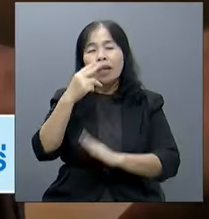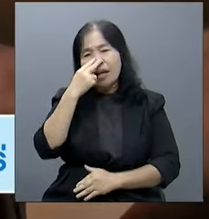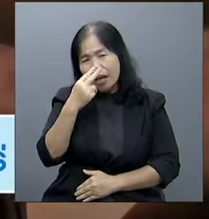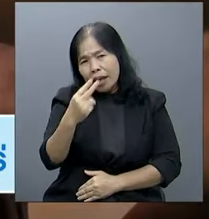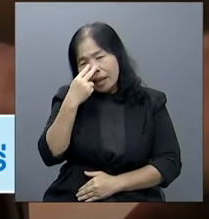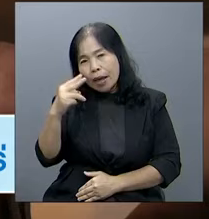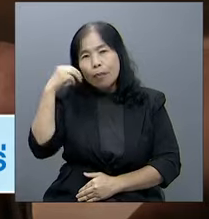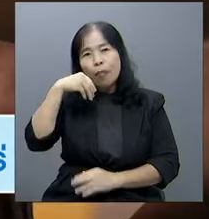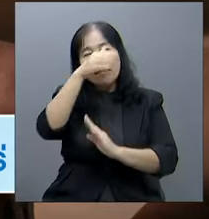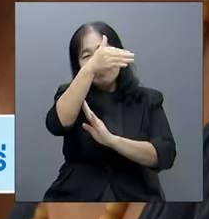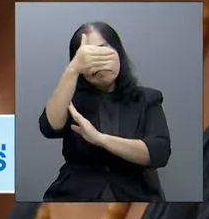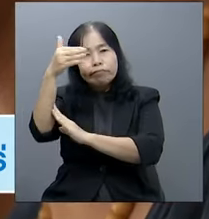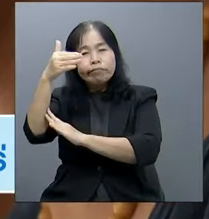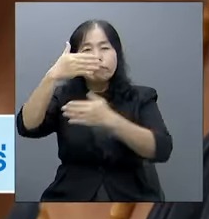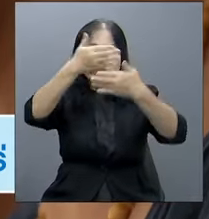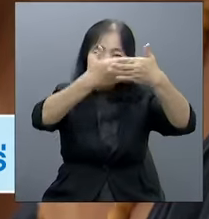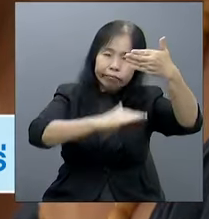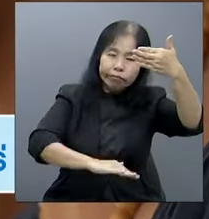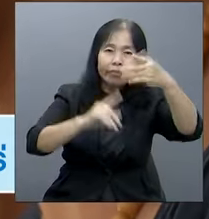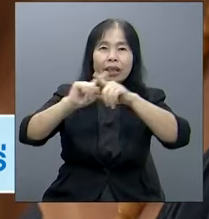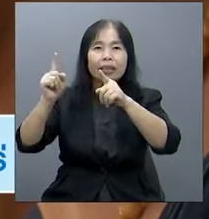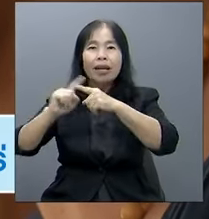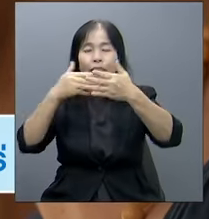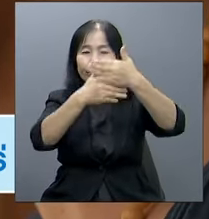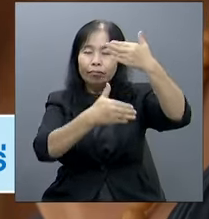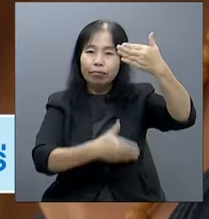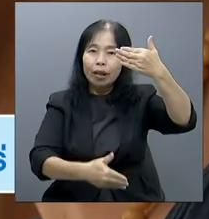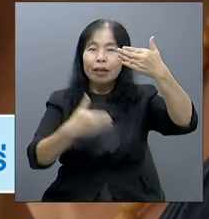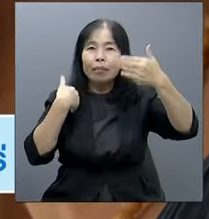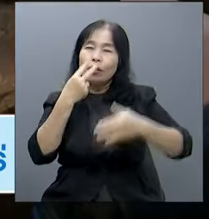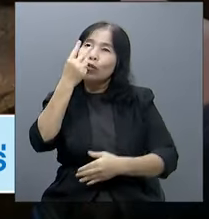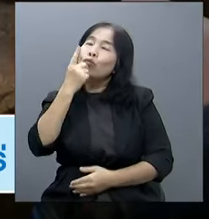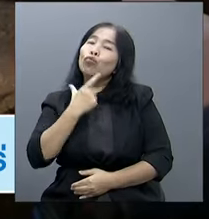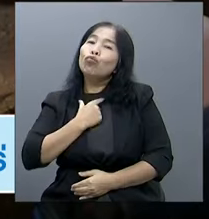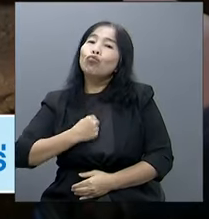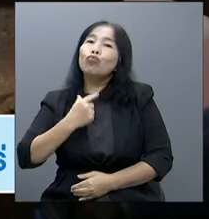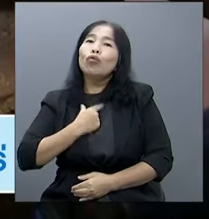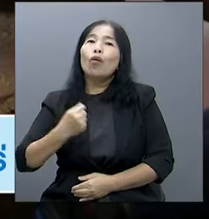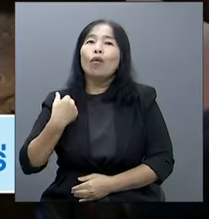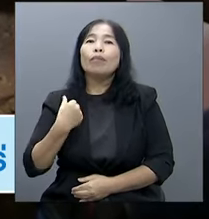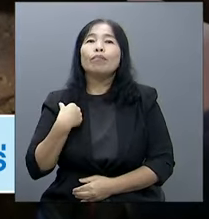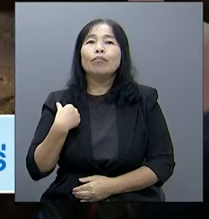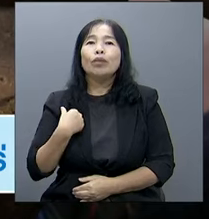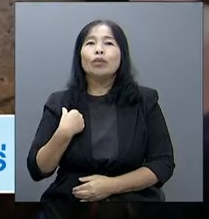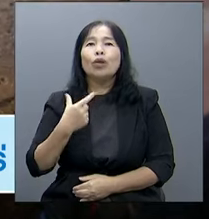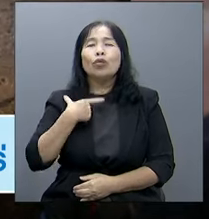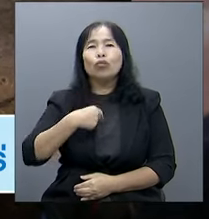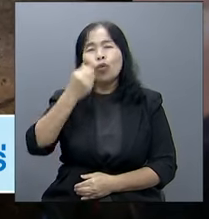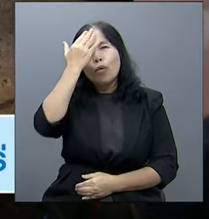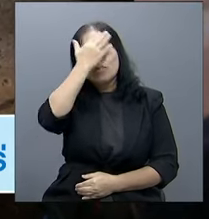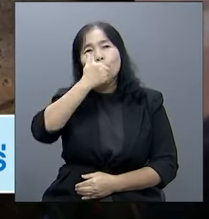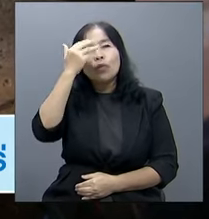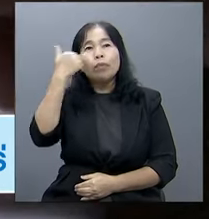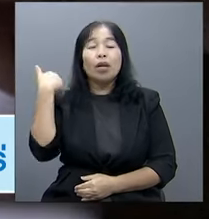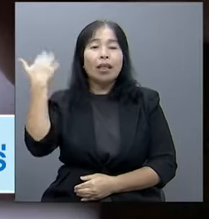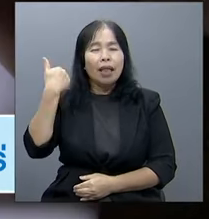นาหลากหายรูปแบแบทครั้งเลยเวลาที่ได้เหทีไรเขาก็รู้สึกชอบค่ะลงไหในความสวยงามของตงรานนาต